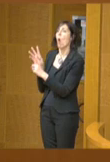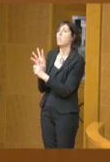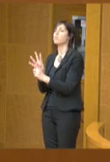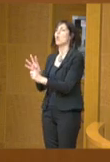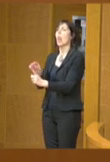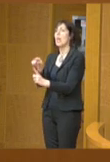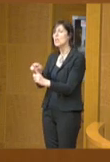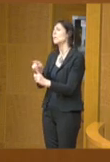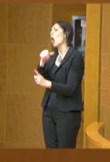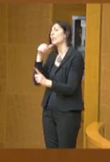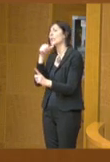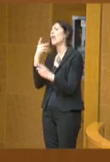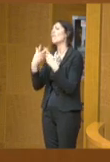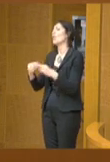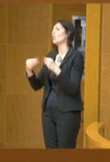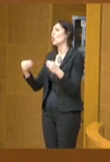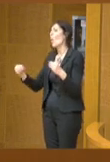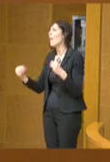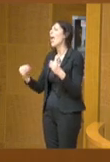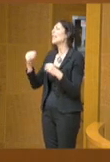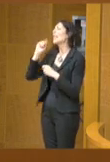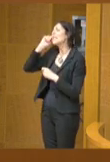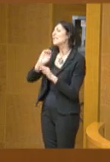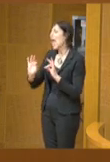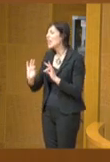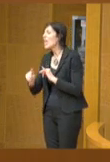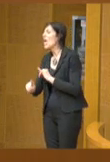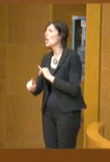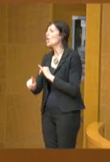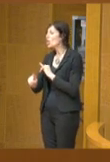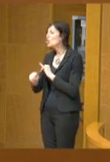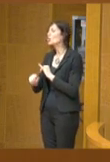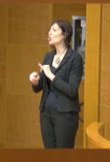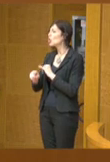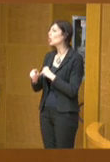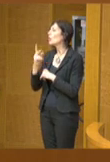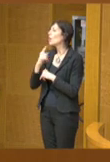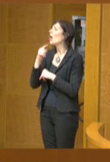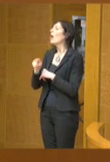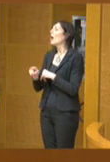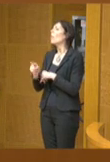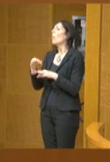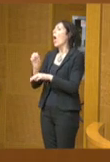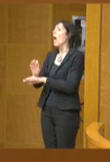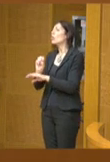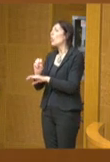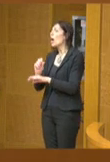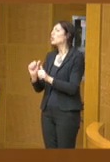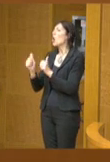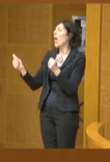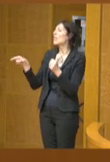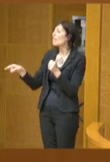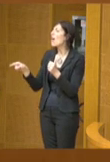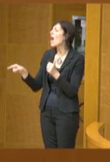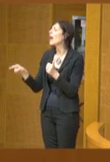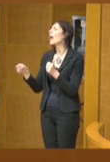strategie e gli strumenti giusti, ma anche operare una vera e propria educazione alle differenze, che sia il terreno